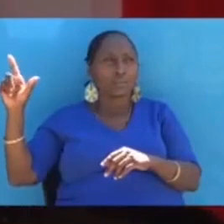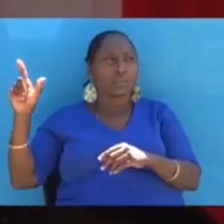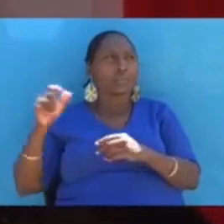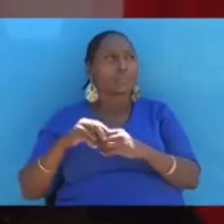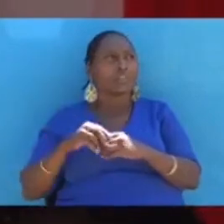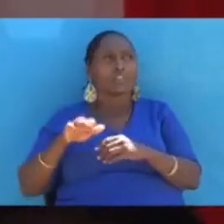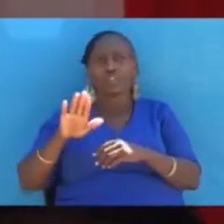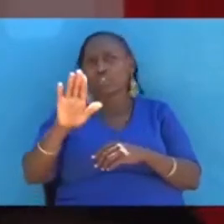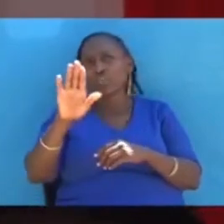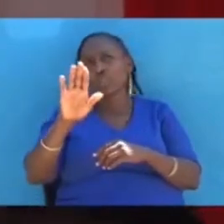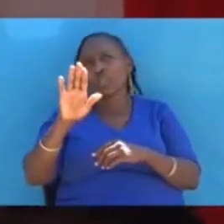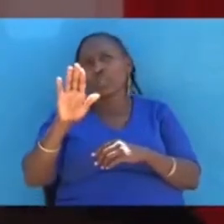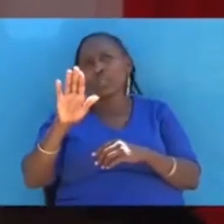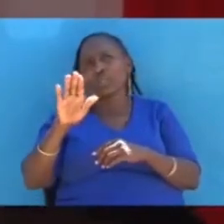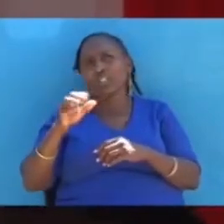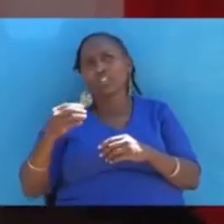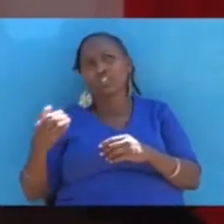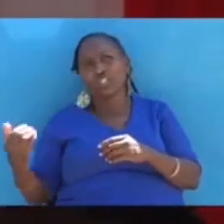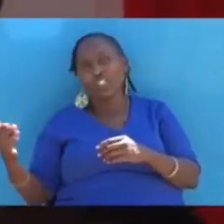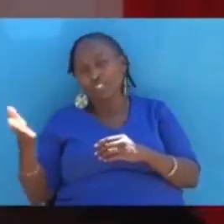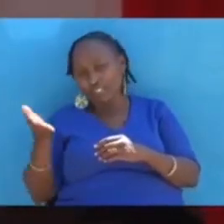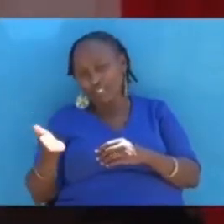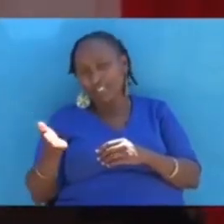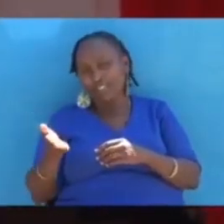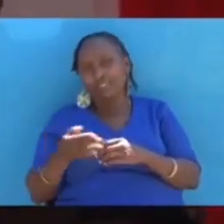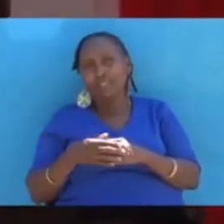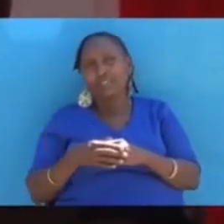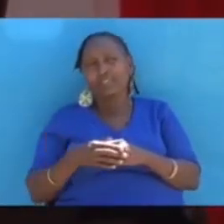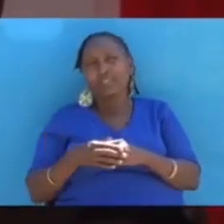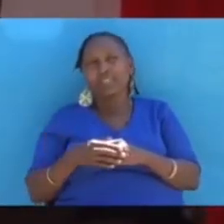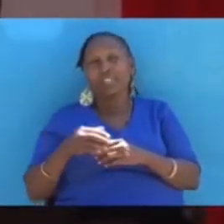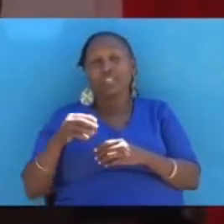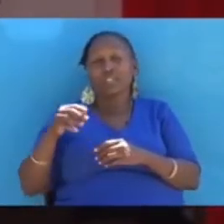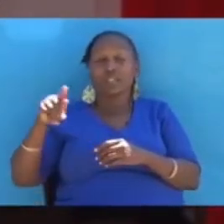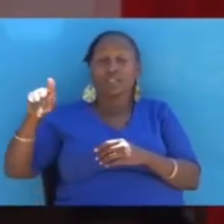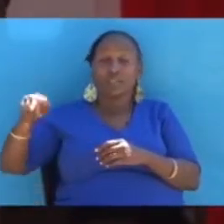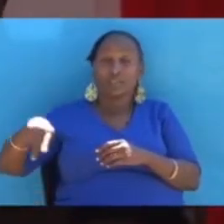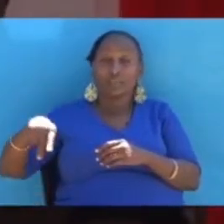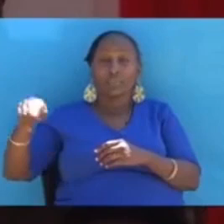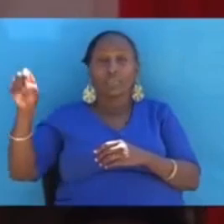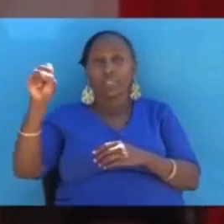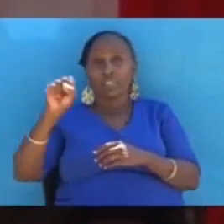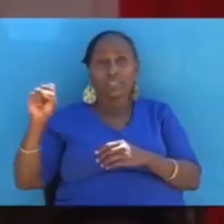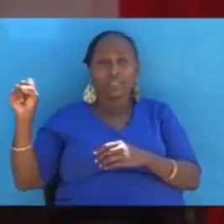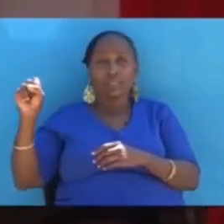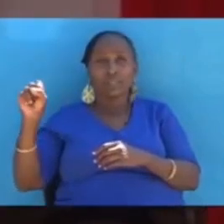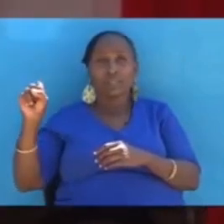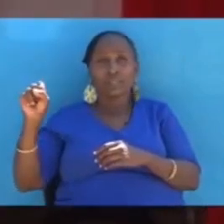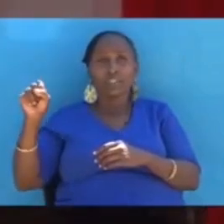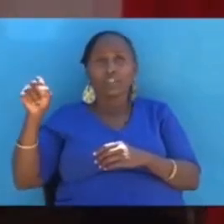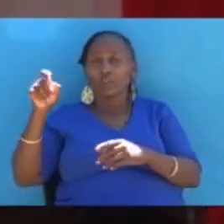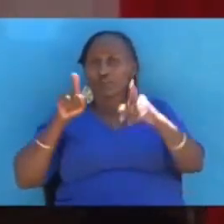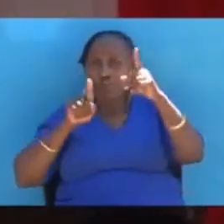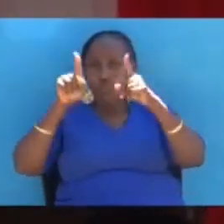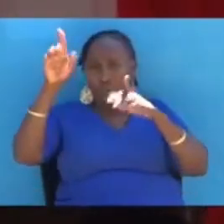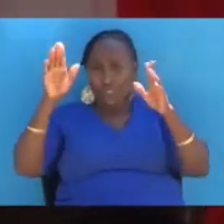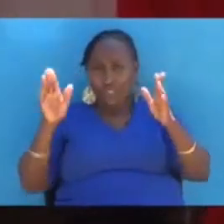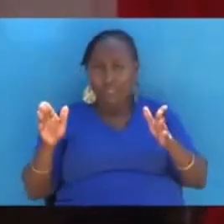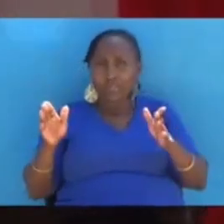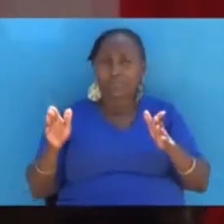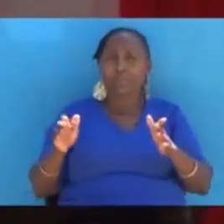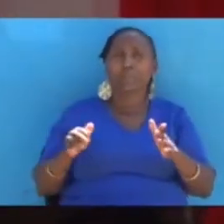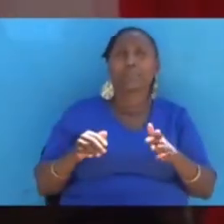Si hapa ndio Masai Mara iko? Huyu PS ndio ya utalii, ambaye ni kitu iko roho